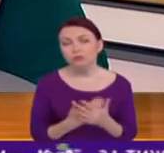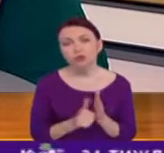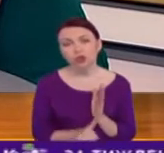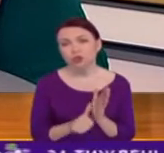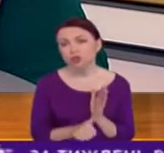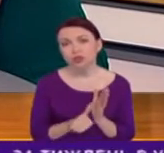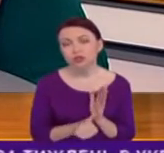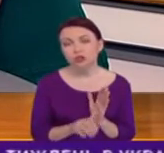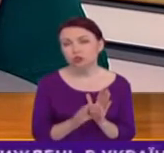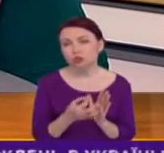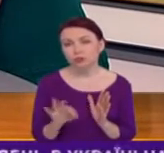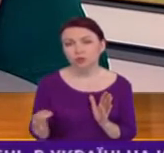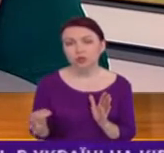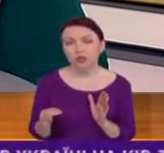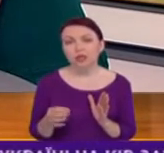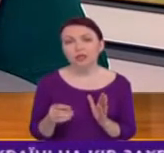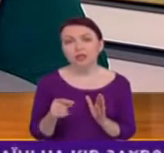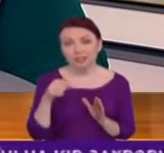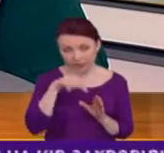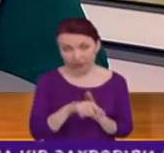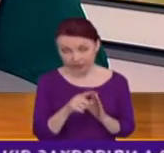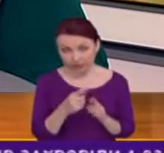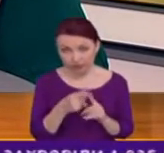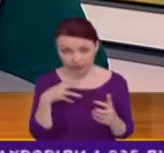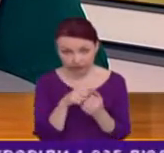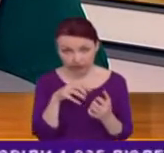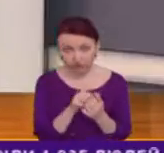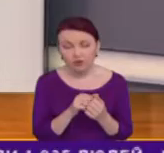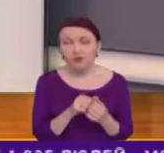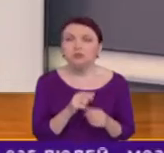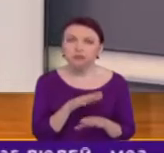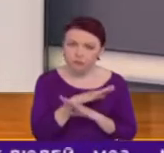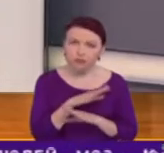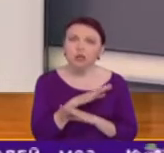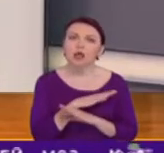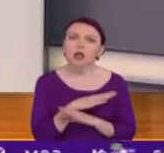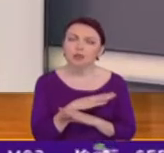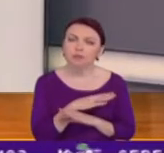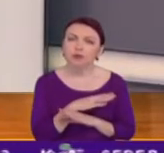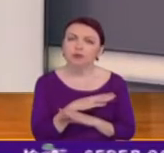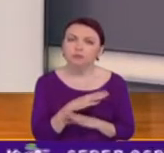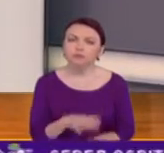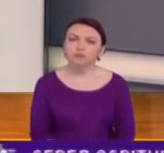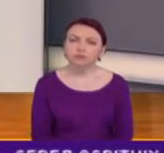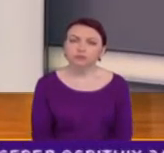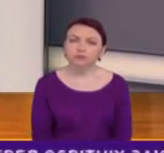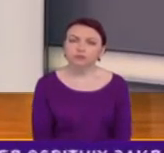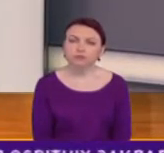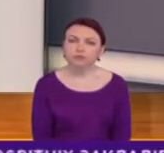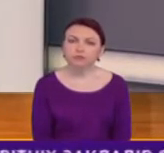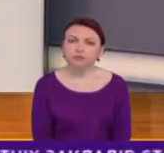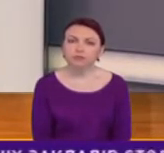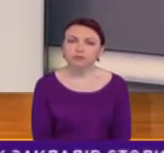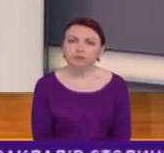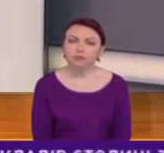з чимось, з них 66 – це з смертельними ісходами. Угу.